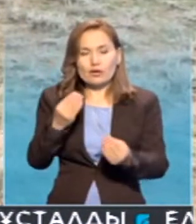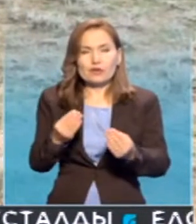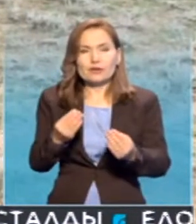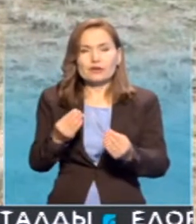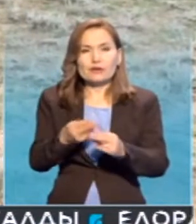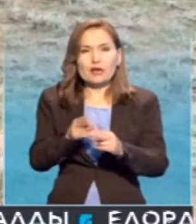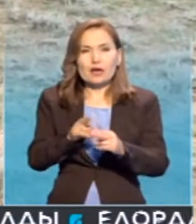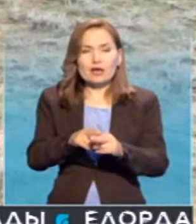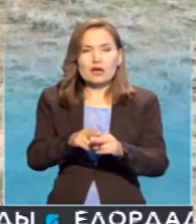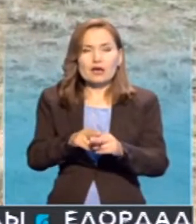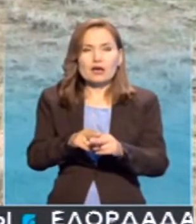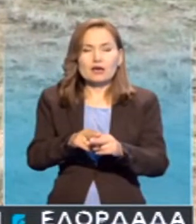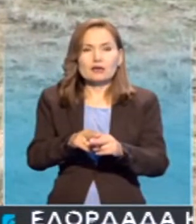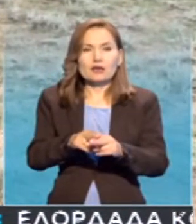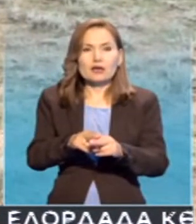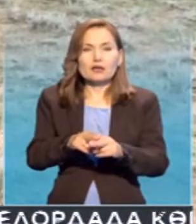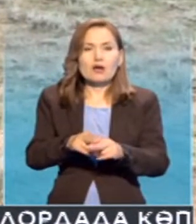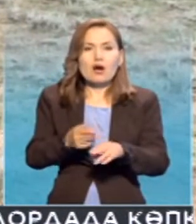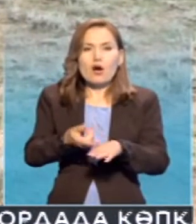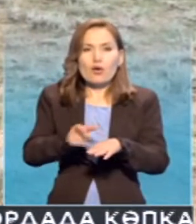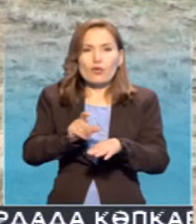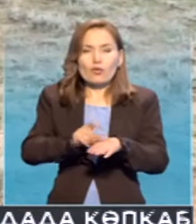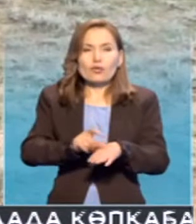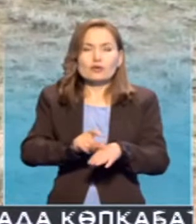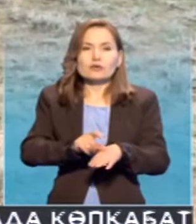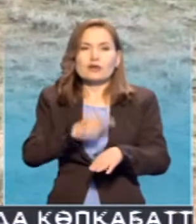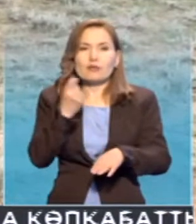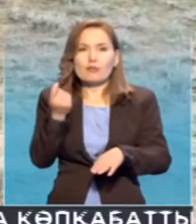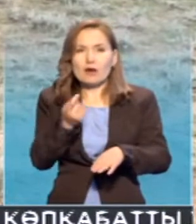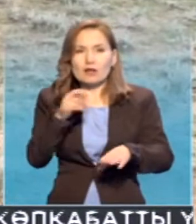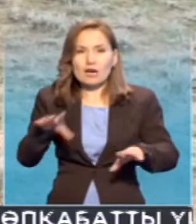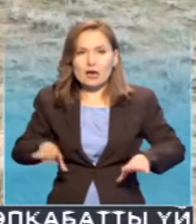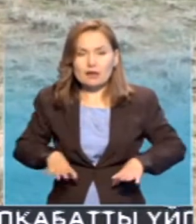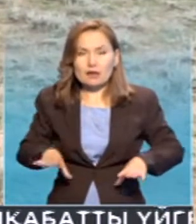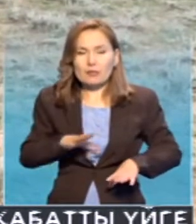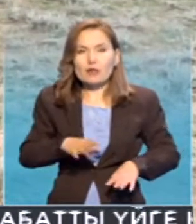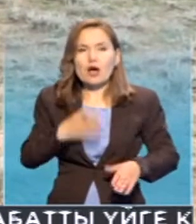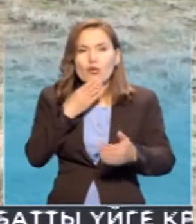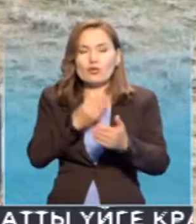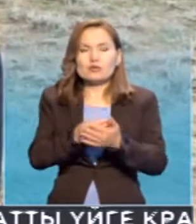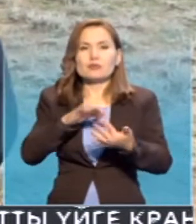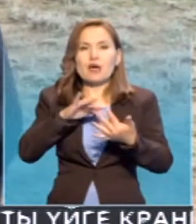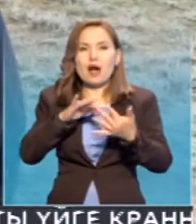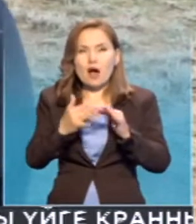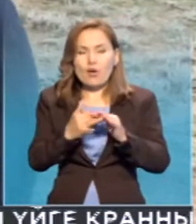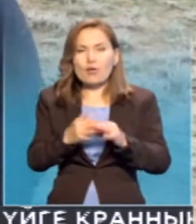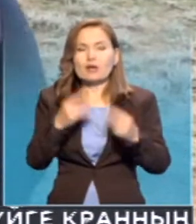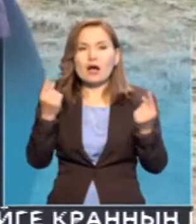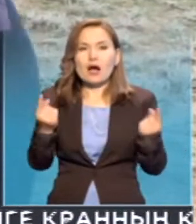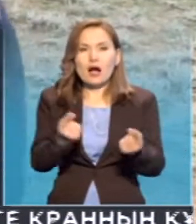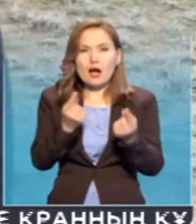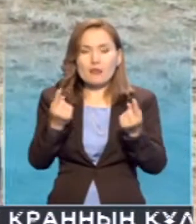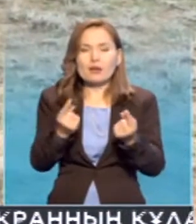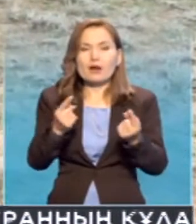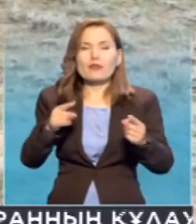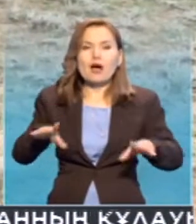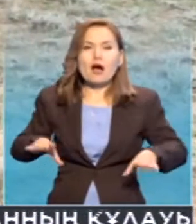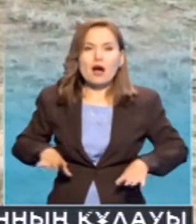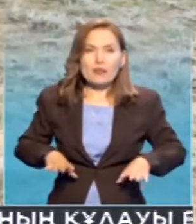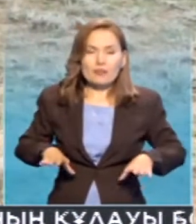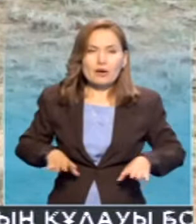жоғары қанды қымбат асылықтар болған жоқ ол кезде. Ол кезде ауылымыздың өзінің қарапайым аттарымен, қарапайым мынандай амуниция болған жоқ, форма